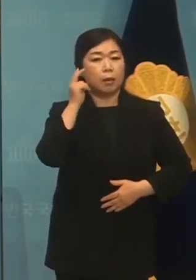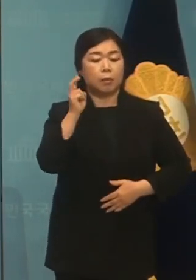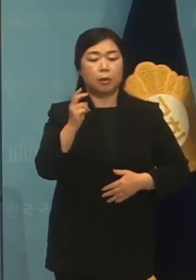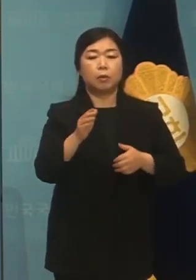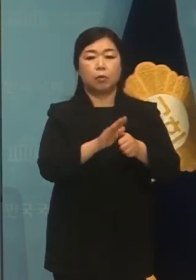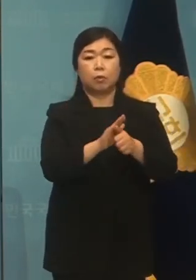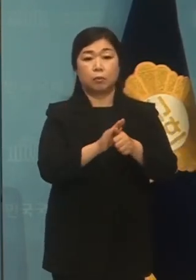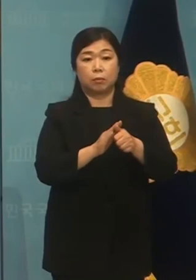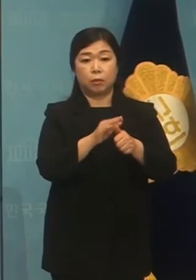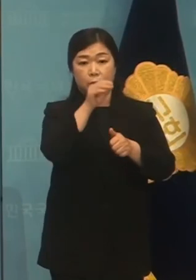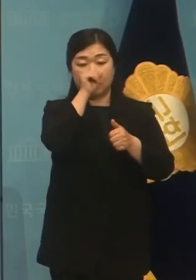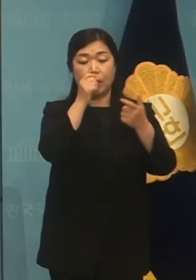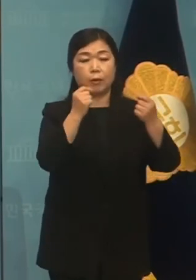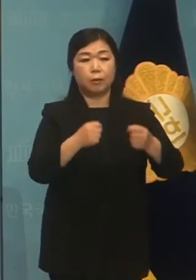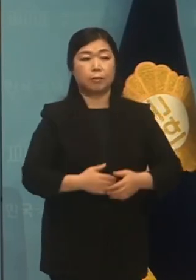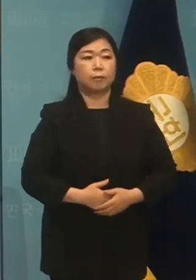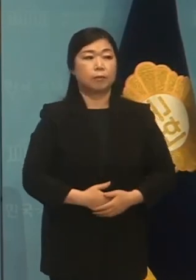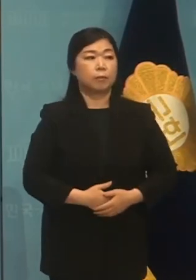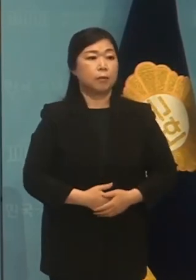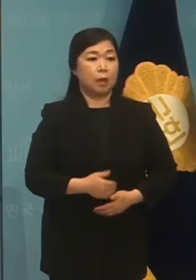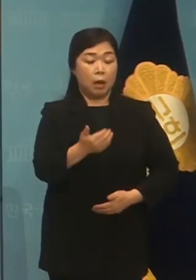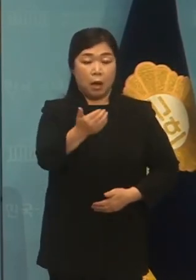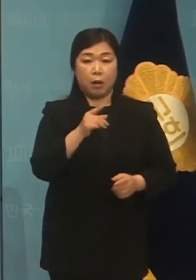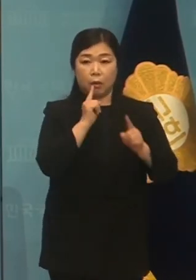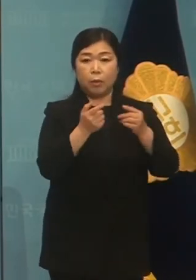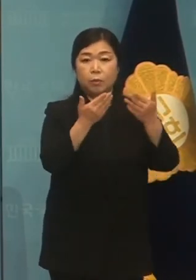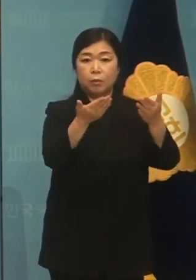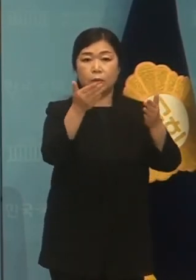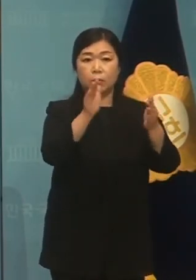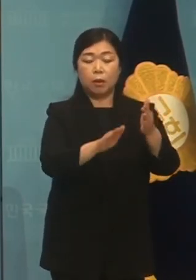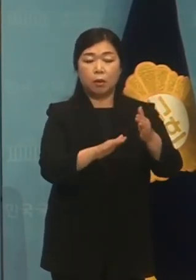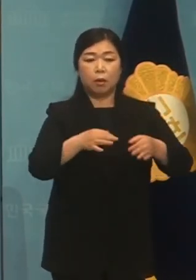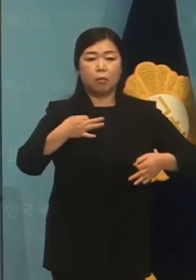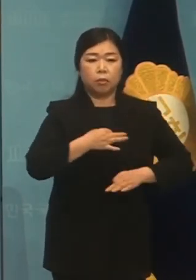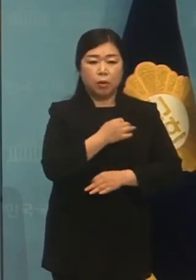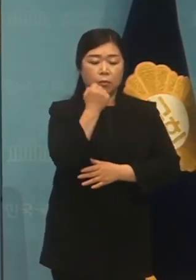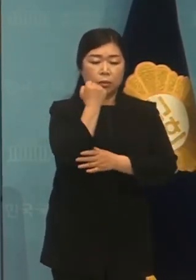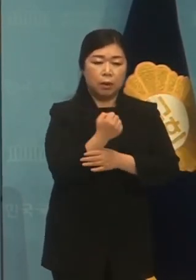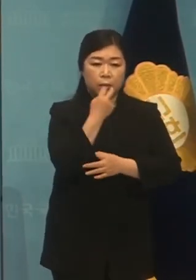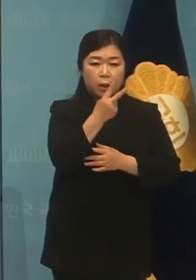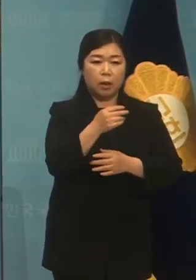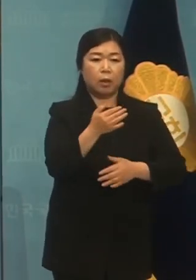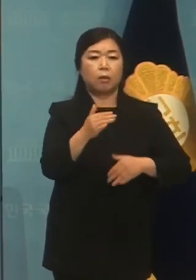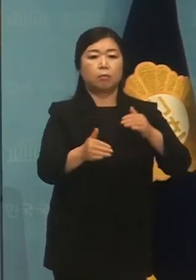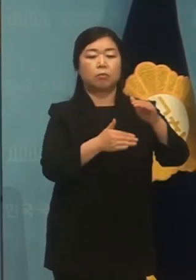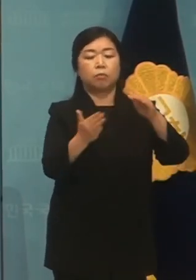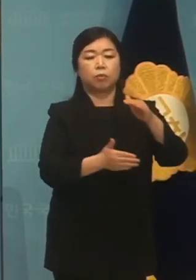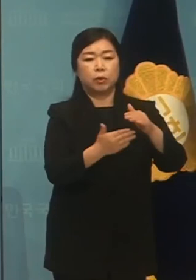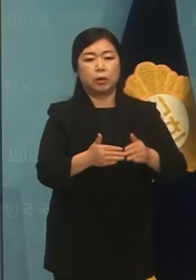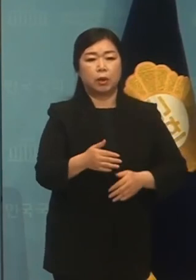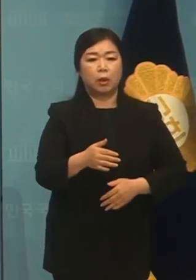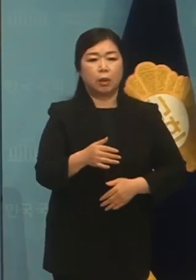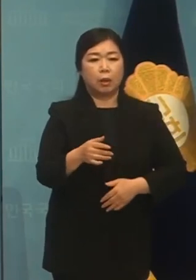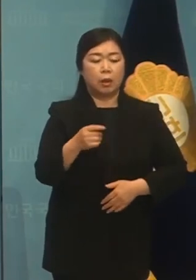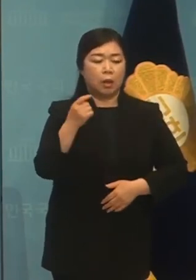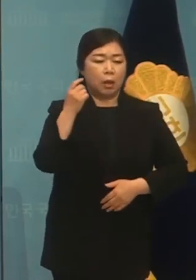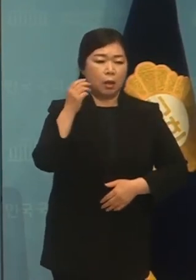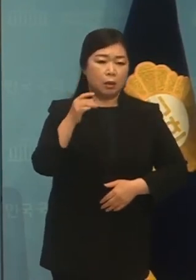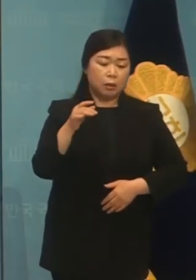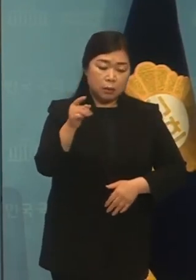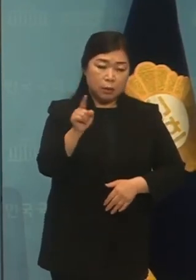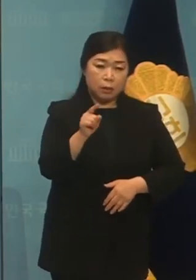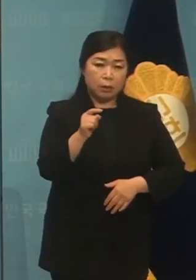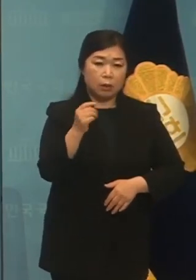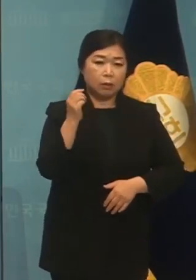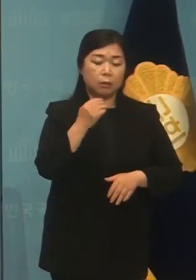거라고 생각합니다. 맨 앞서도 얘기했지만 부정부패, 부실비리, 비위는 우리